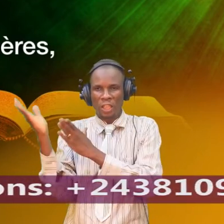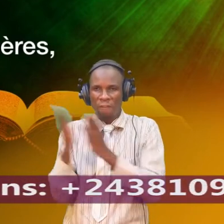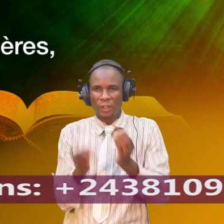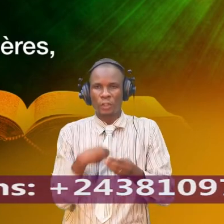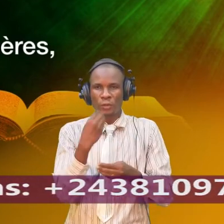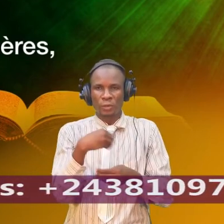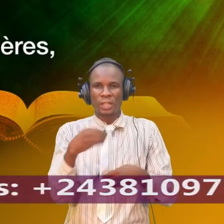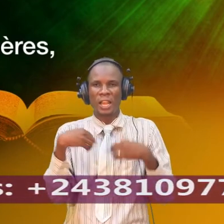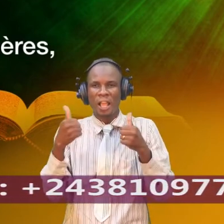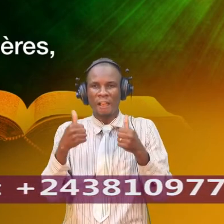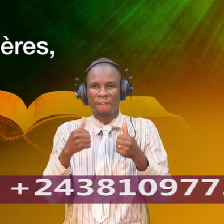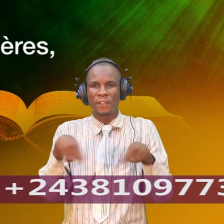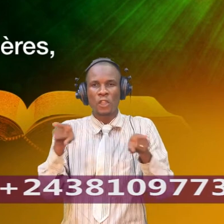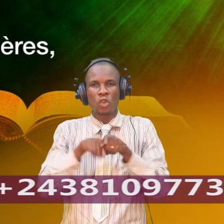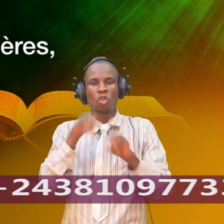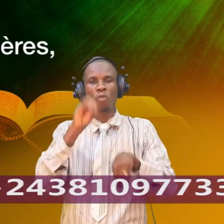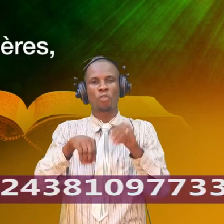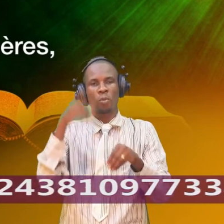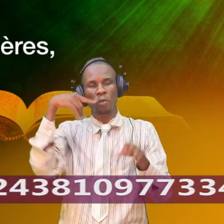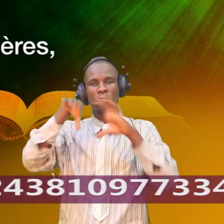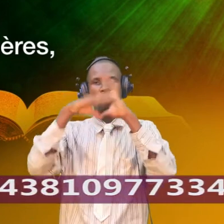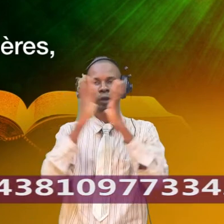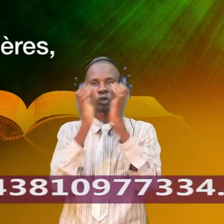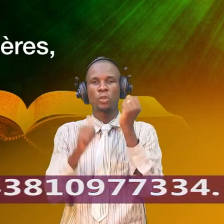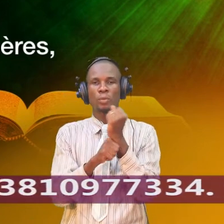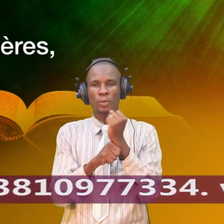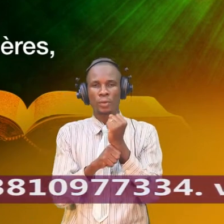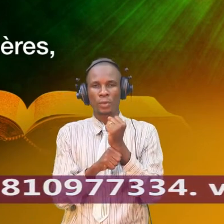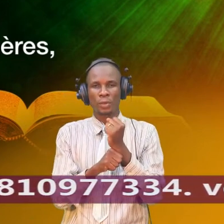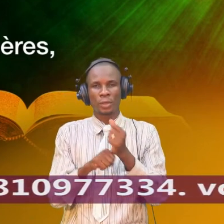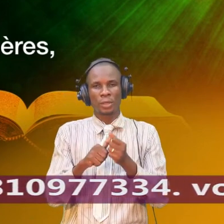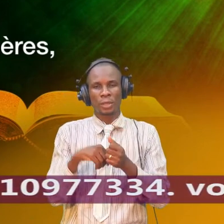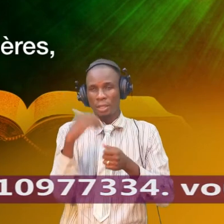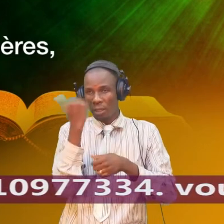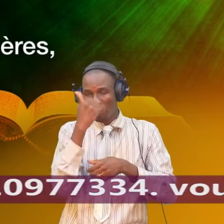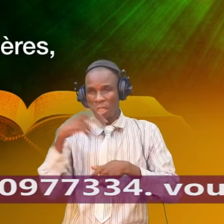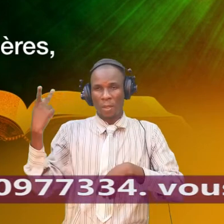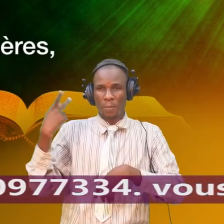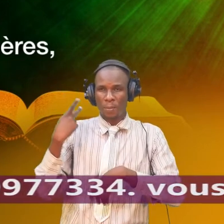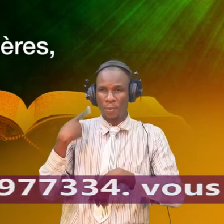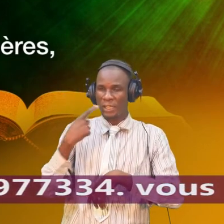vitu viharibiavyo kwa fedha au dhahabu mpate kutoka katika mwenendo